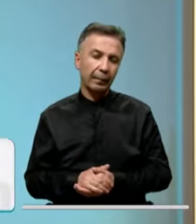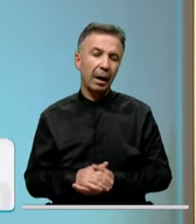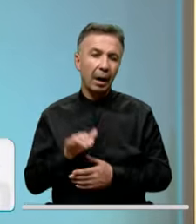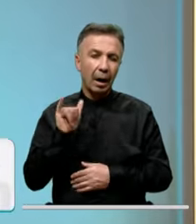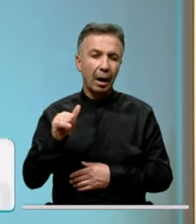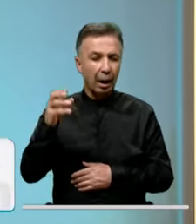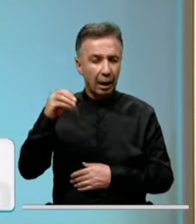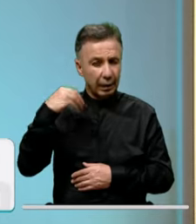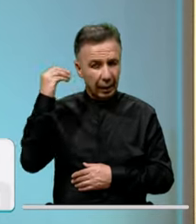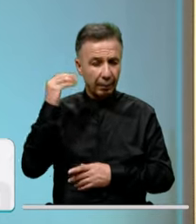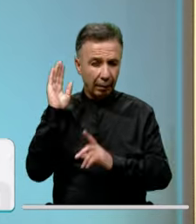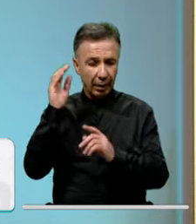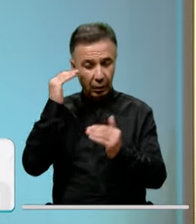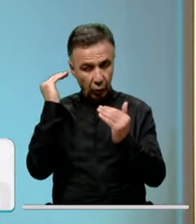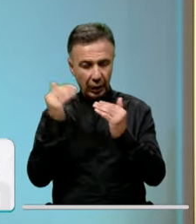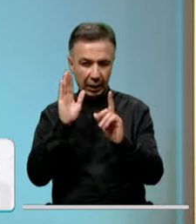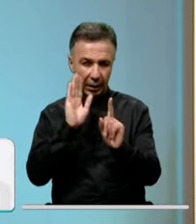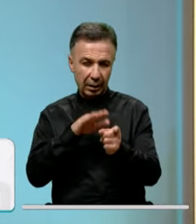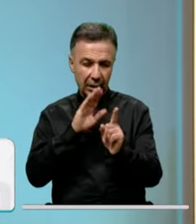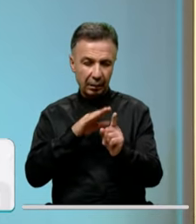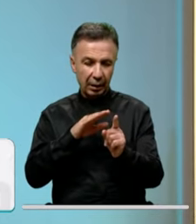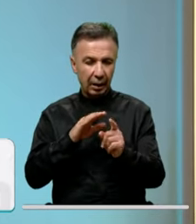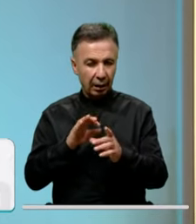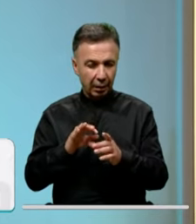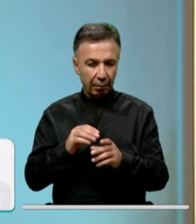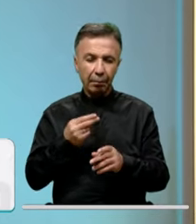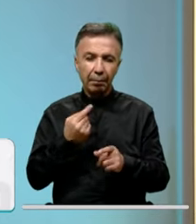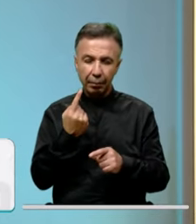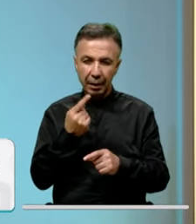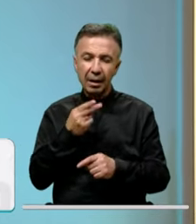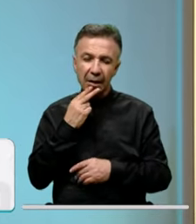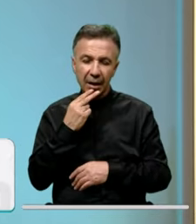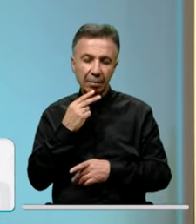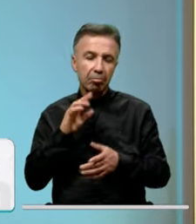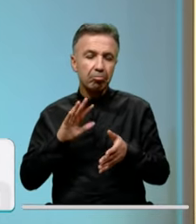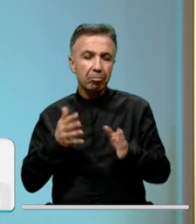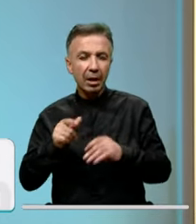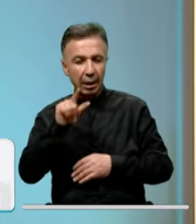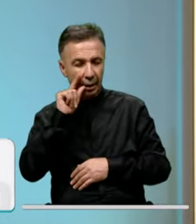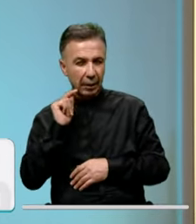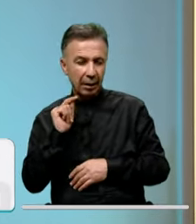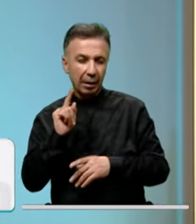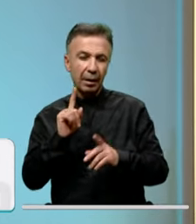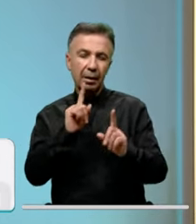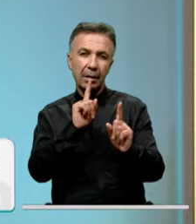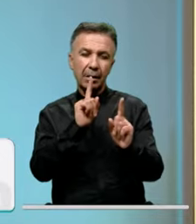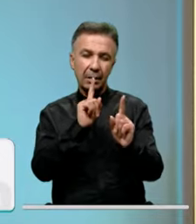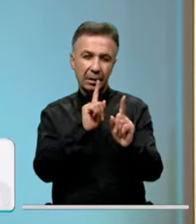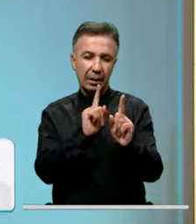aynı imama uyarak namaz kılan bir hanım ve erkeğin saf